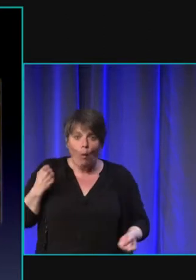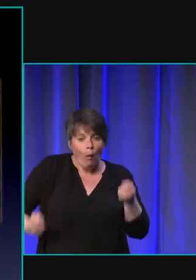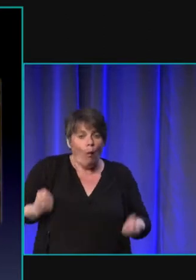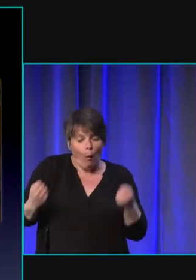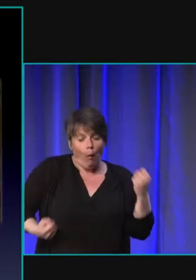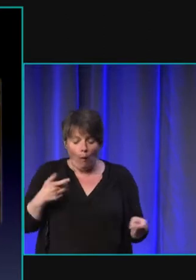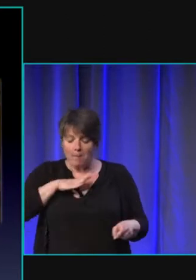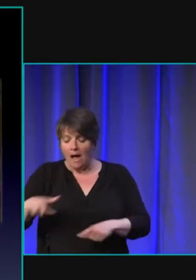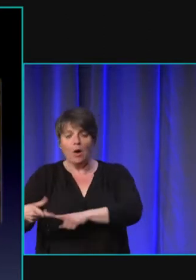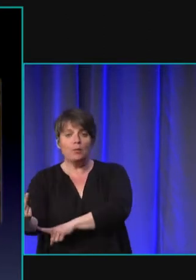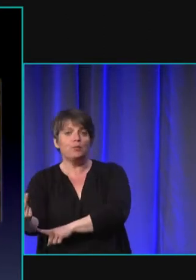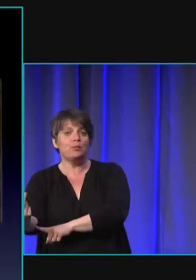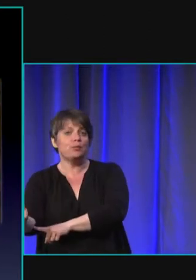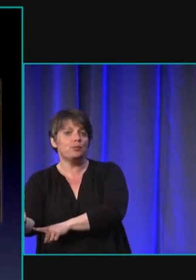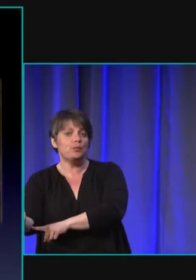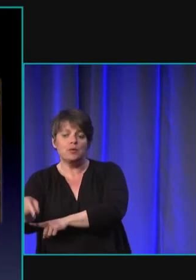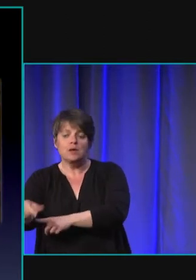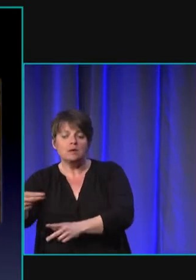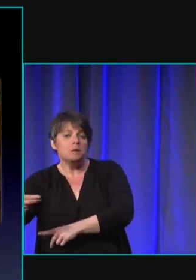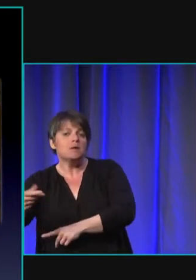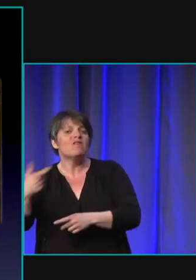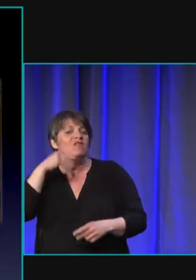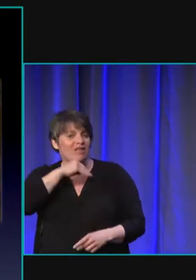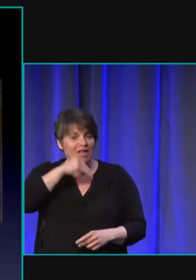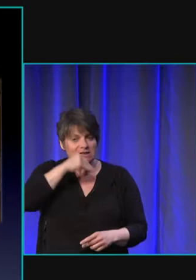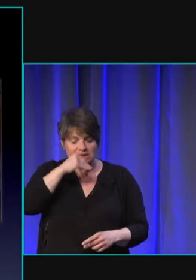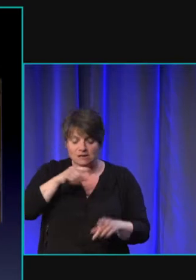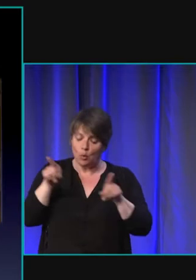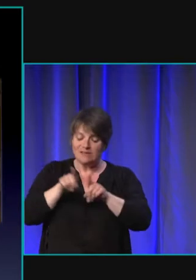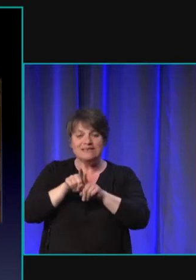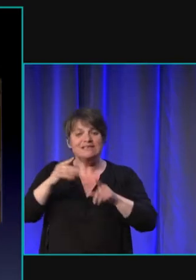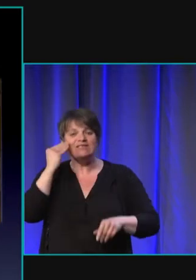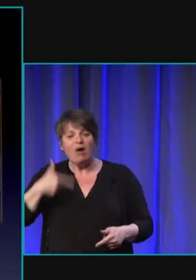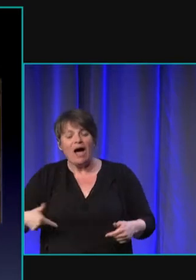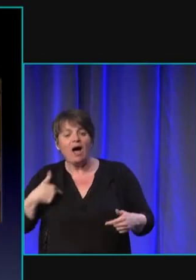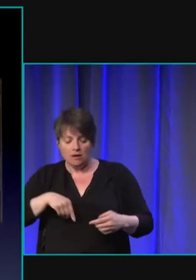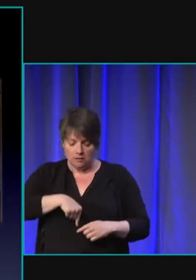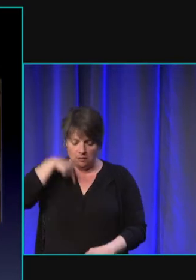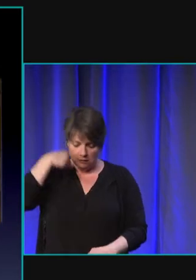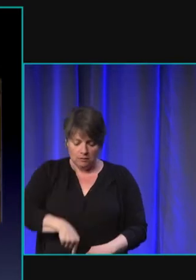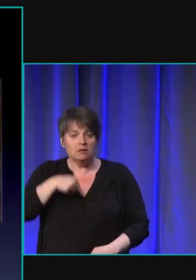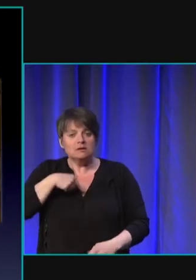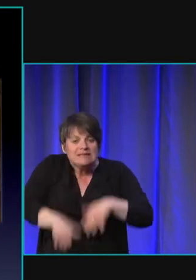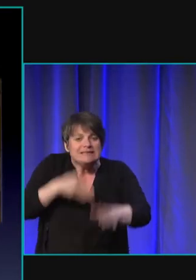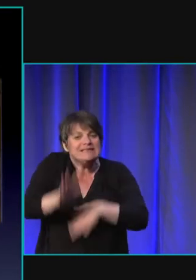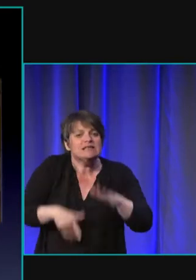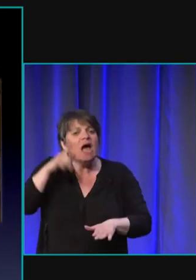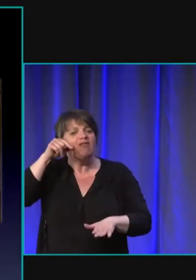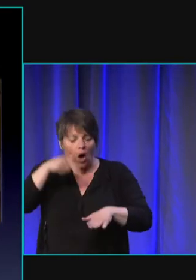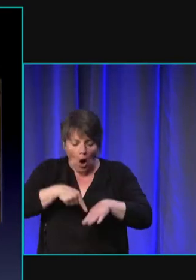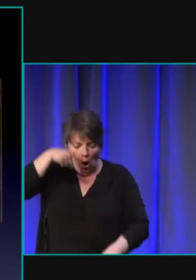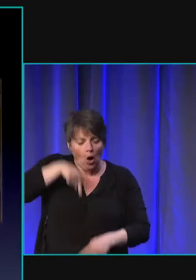ce petit capteur optique, capteur de vitesse. Et puis on est capable aussi de mesurer la force horizontale, la force de propulsion horizontale